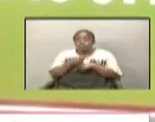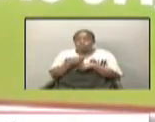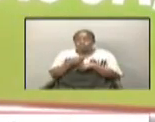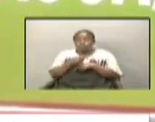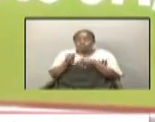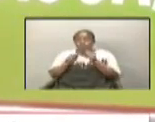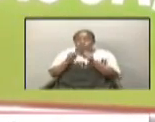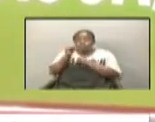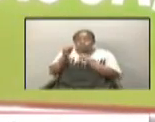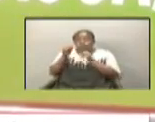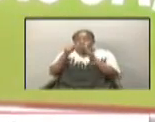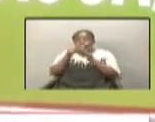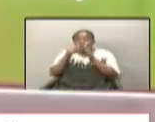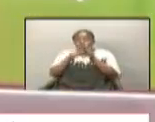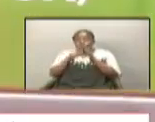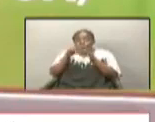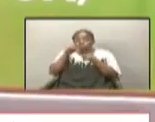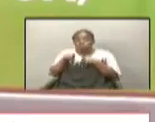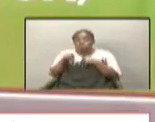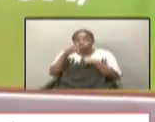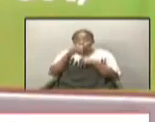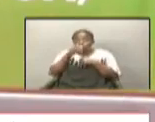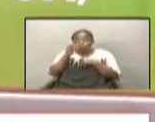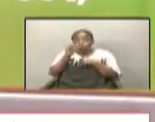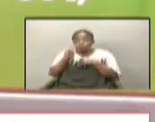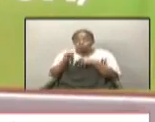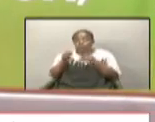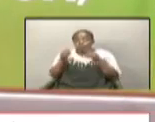near 15 points when they were at this year. And